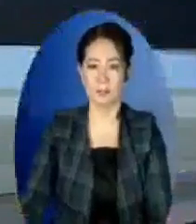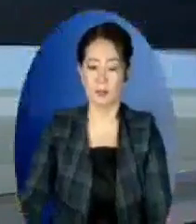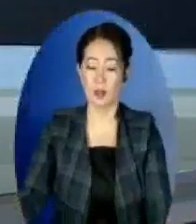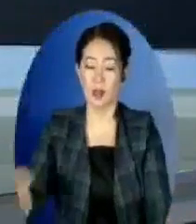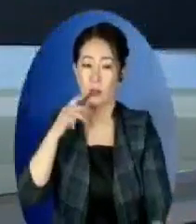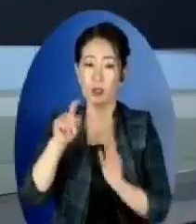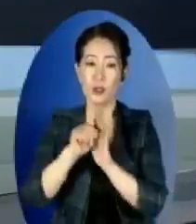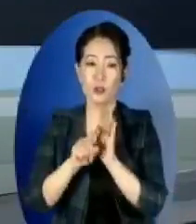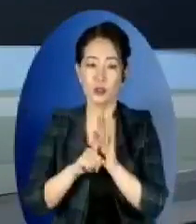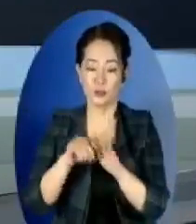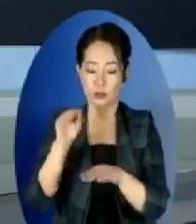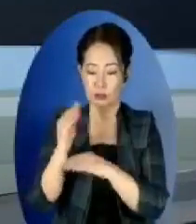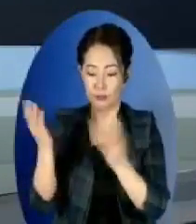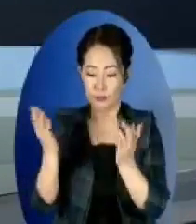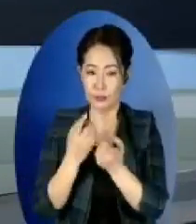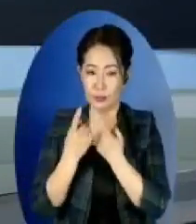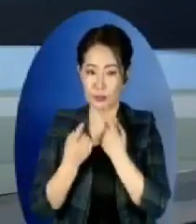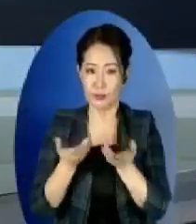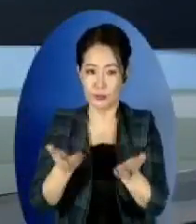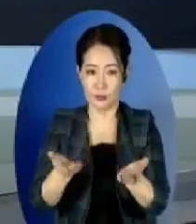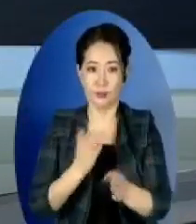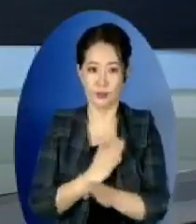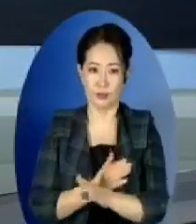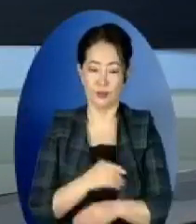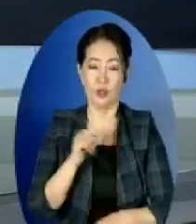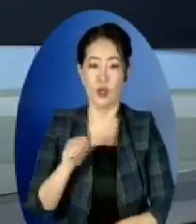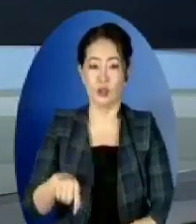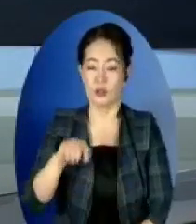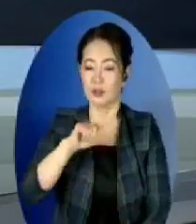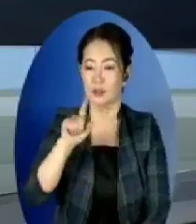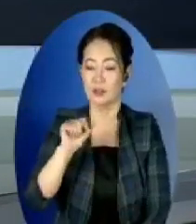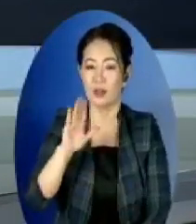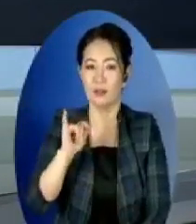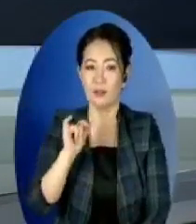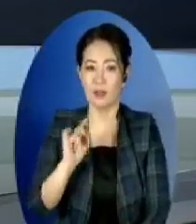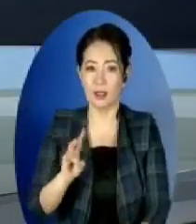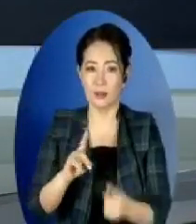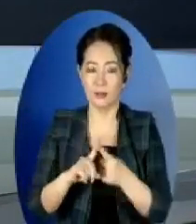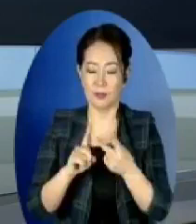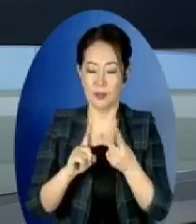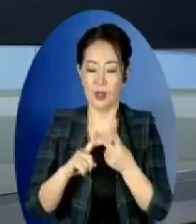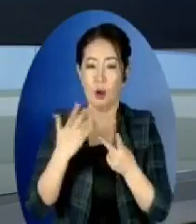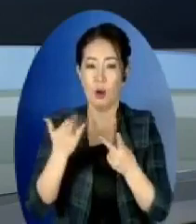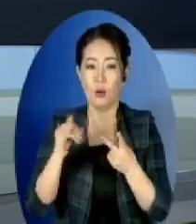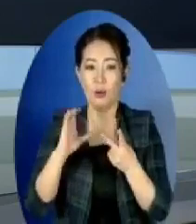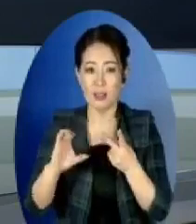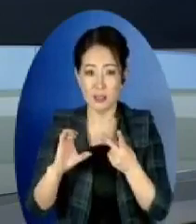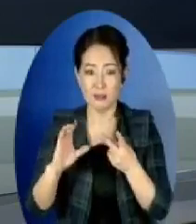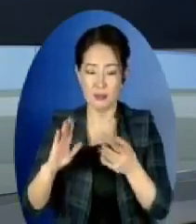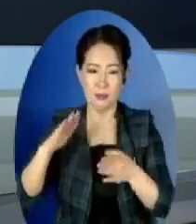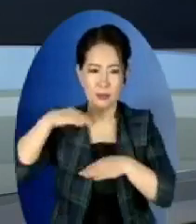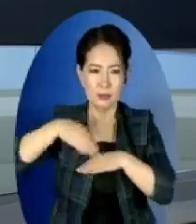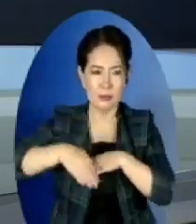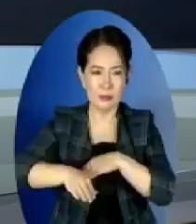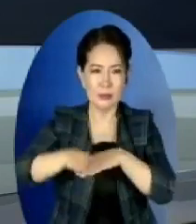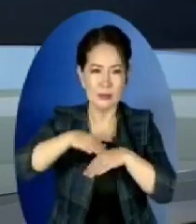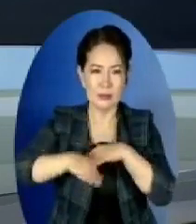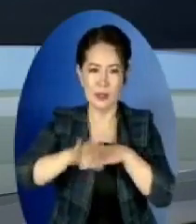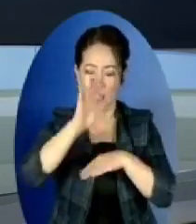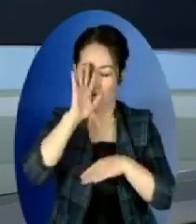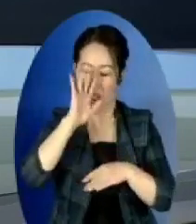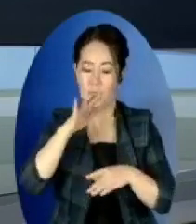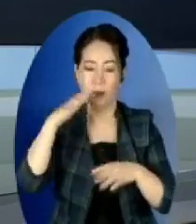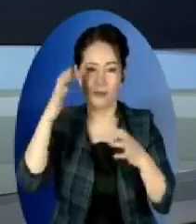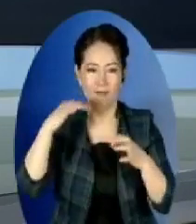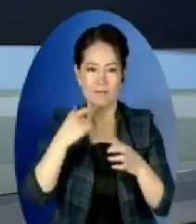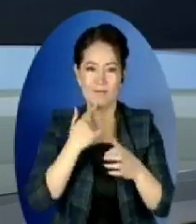Цагийн хувьд мэдээлэл хөтөлбөрөөр зочны ярилцлага та бүхэнд хүргэлээ. За тэгвэл Завхан Ус аймгийн чиглэлд зам даваа цас ихтэй халтрага гулгаа ихтэй байгааг орон нутгаас сэрэмжлүүлж